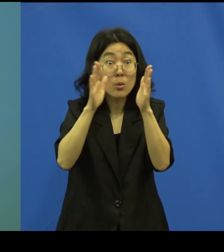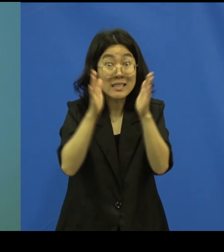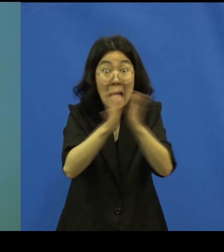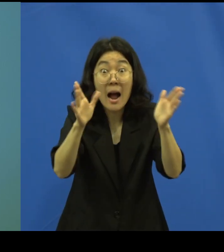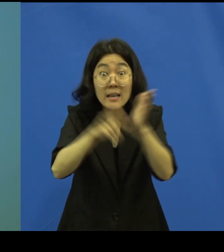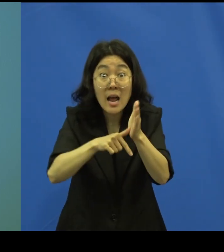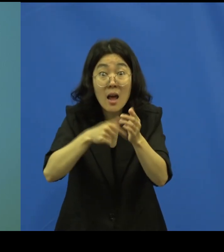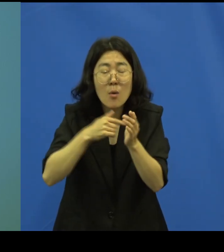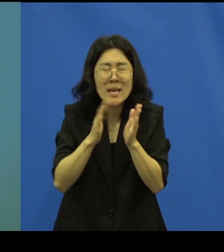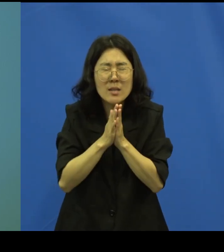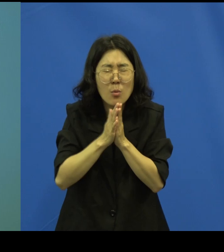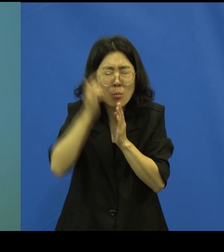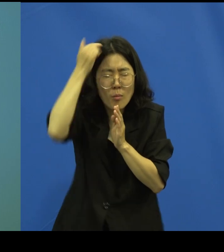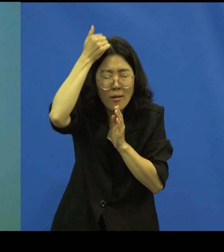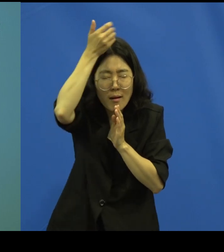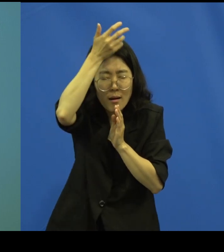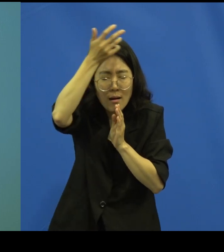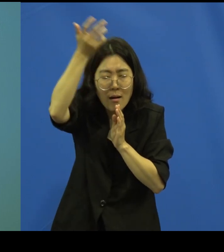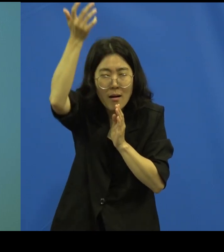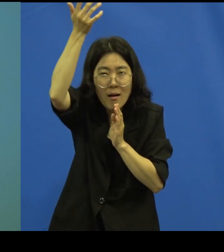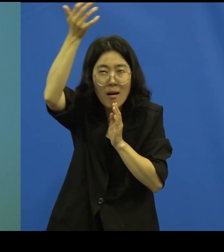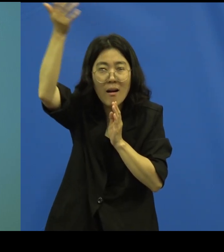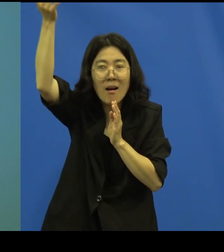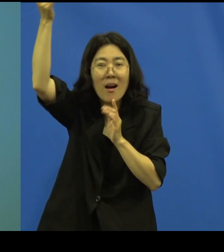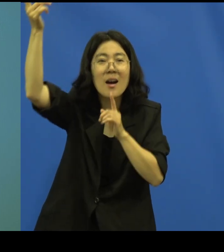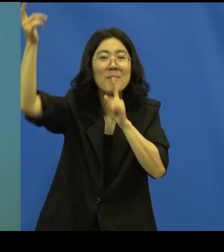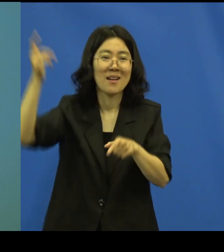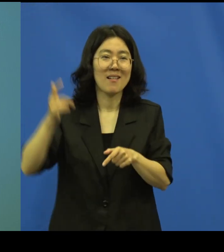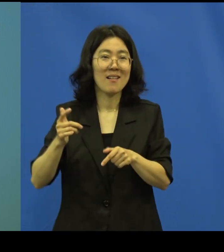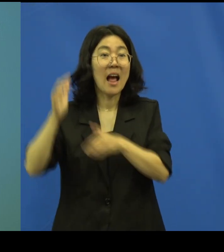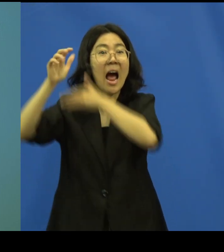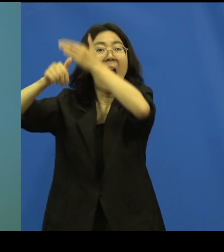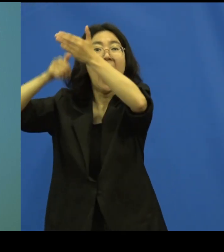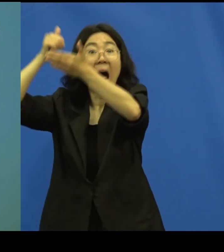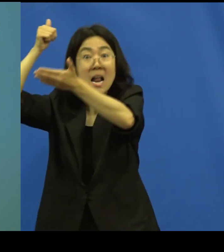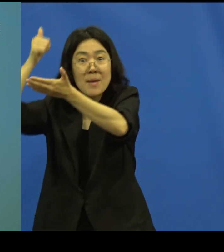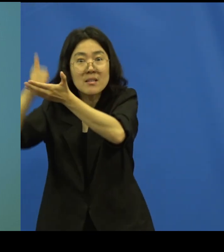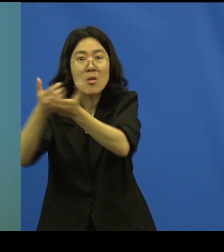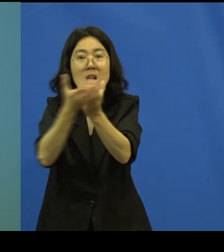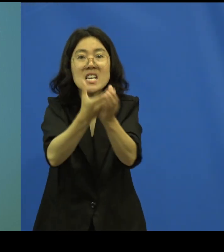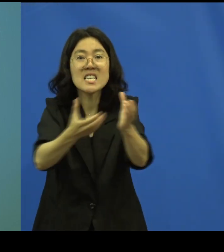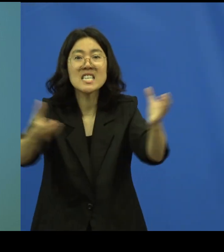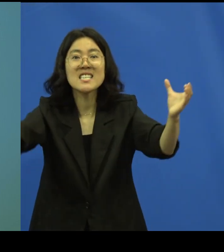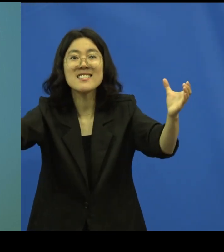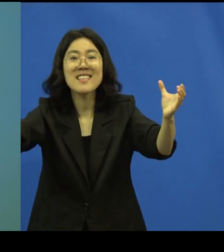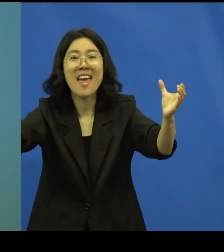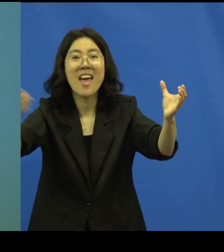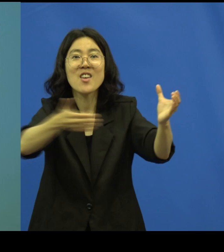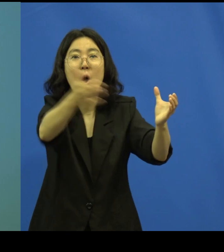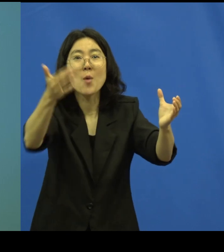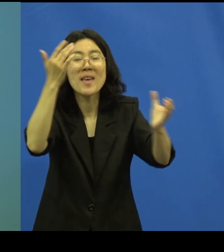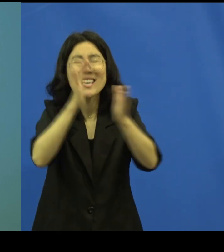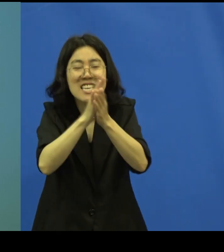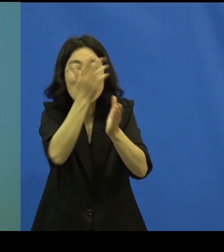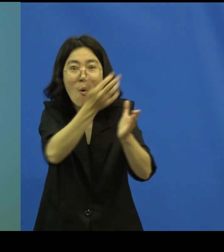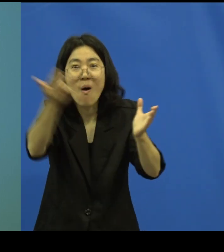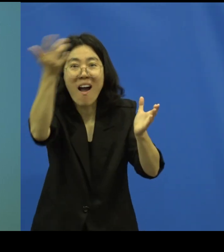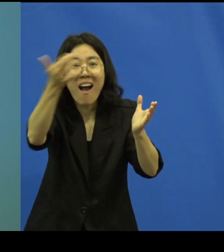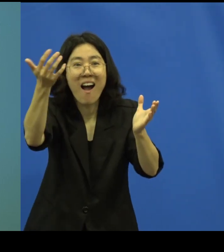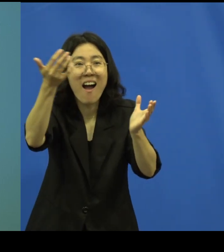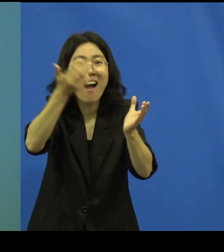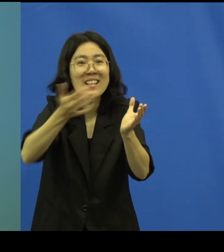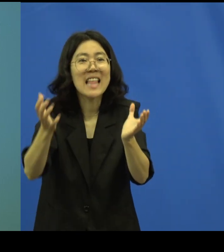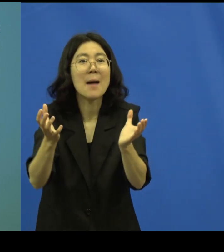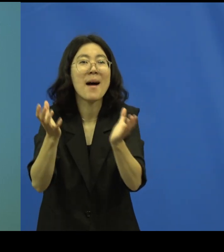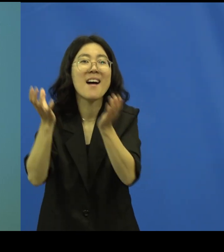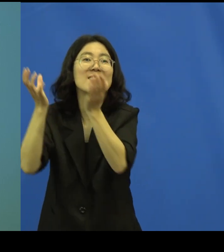그러면 이 성도들의 기도는 어떤 것일까요? 이 1세기로 돌아가면 힘겹고 지치고 때로는 핍박받고 시련 속에